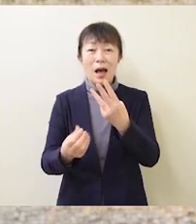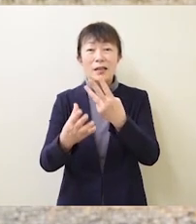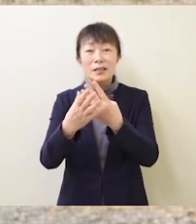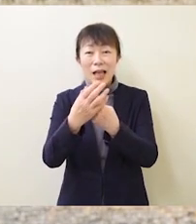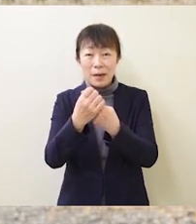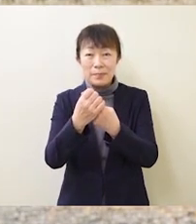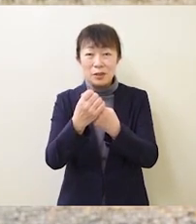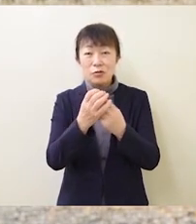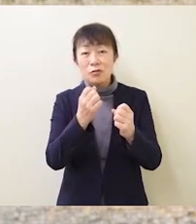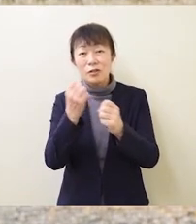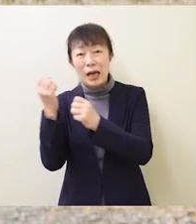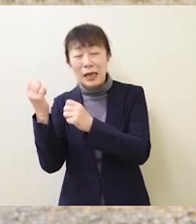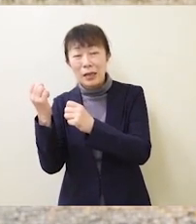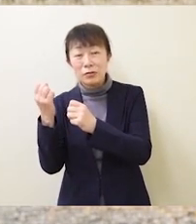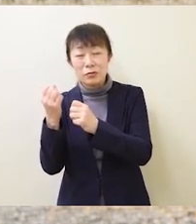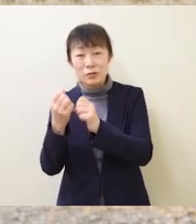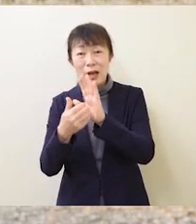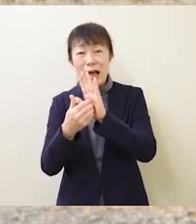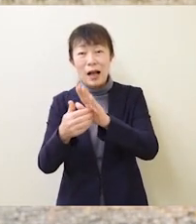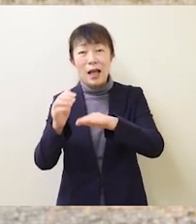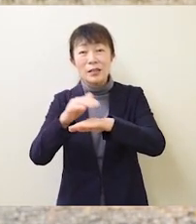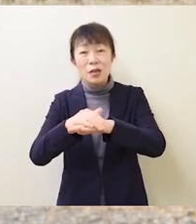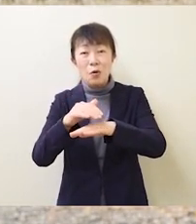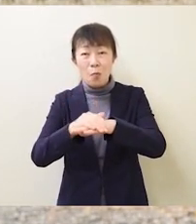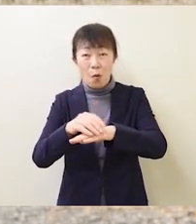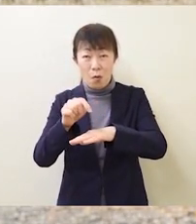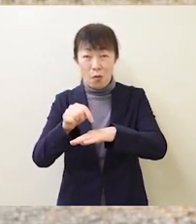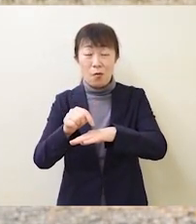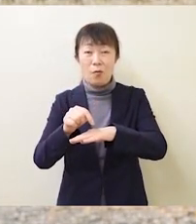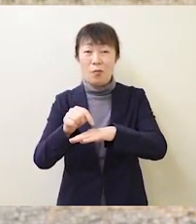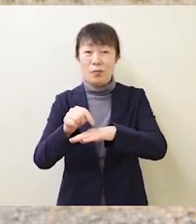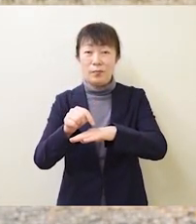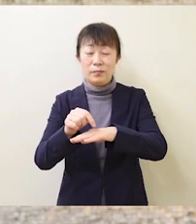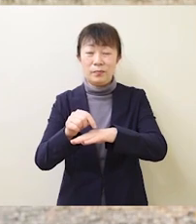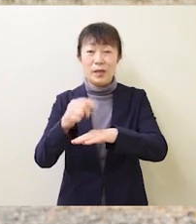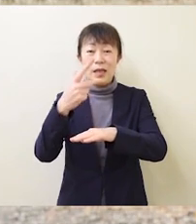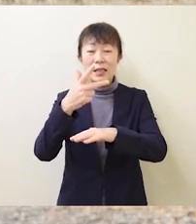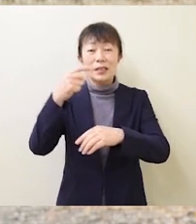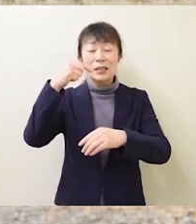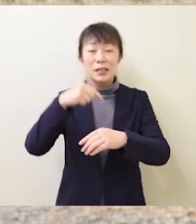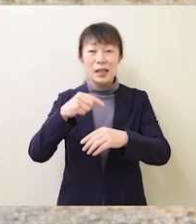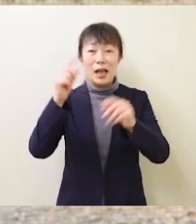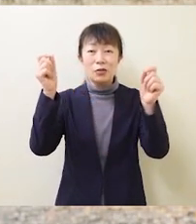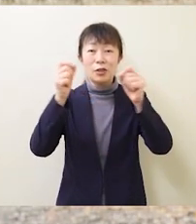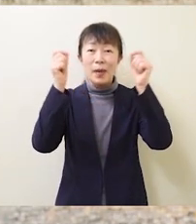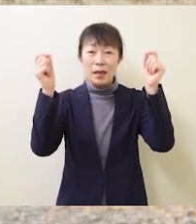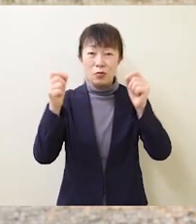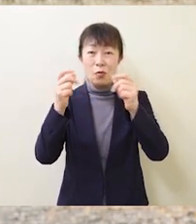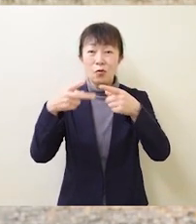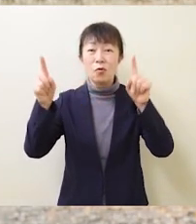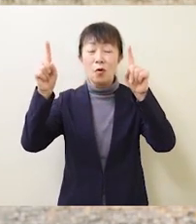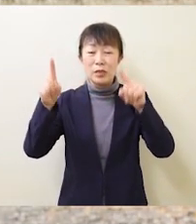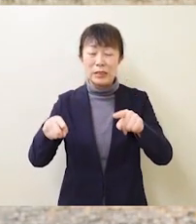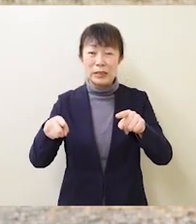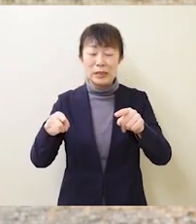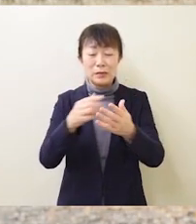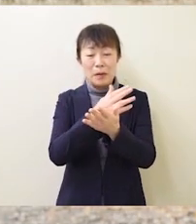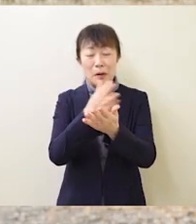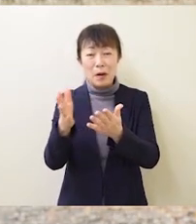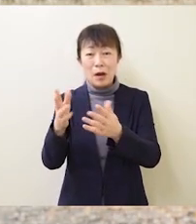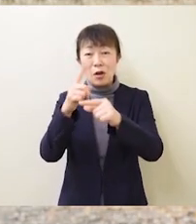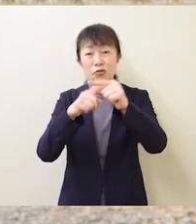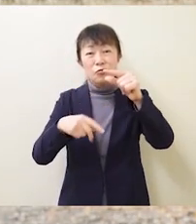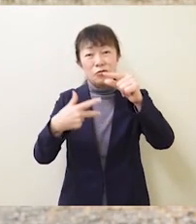密を避けることが最大の感染予防対策との観点から、市内の各種イベントや行事は軒並み中